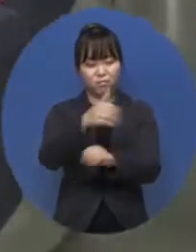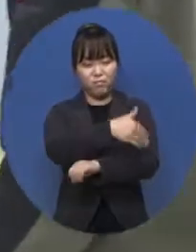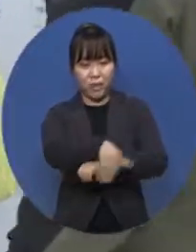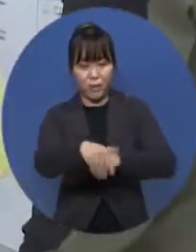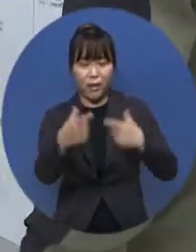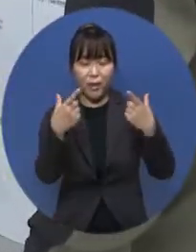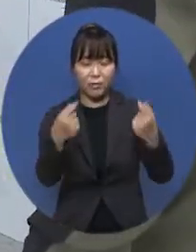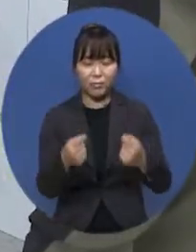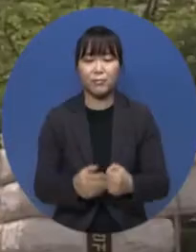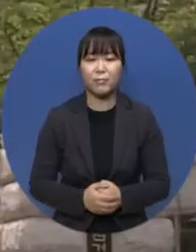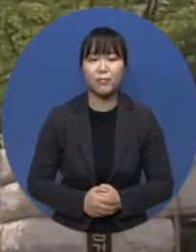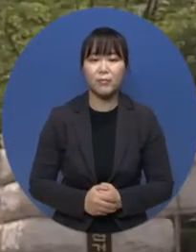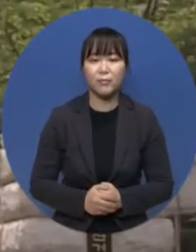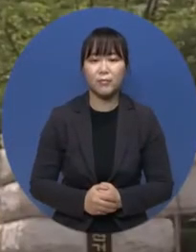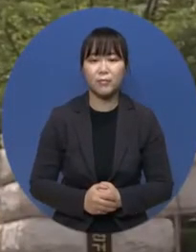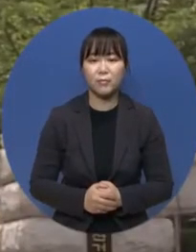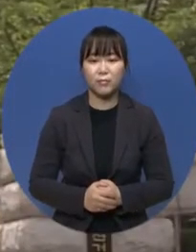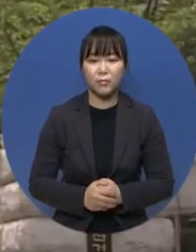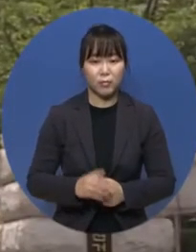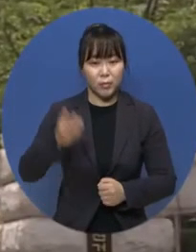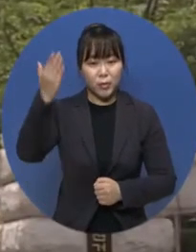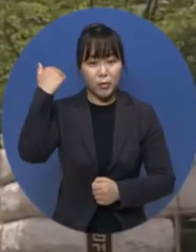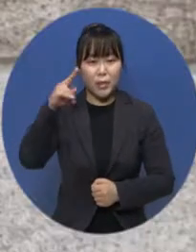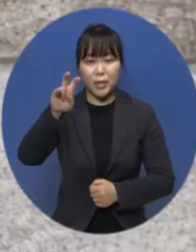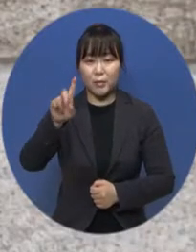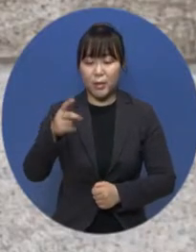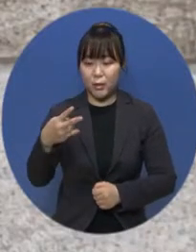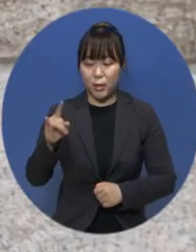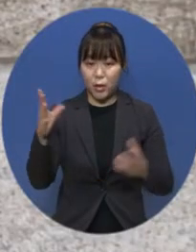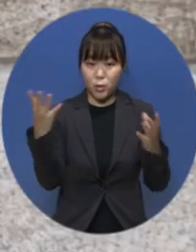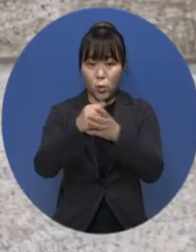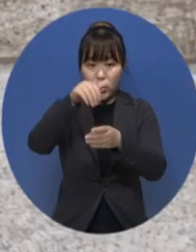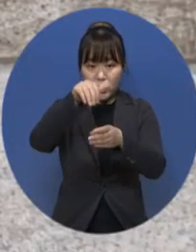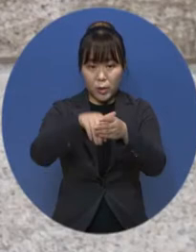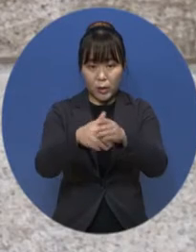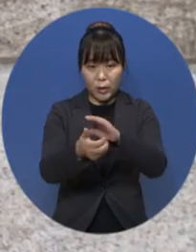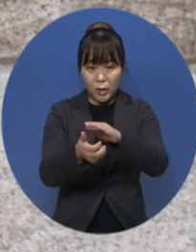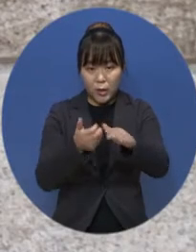있는 현실입니다. 지난 제21대 총선에 앞서